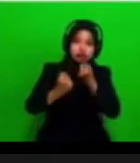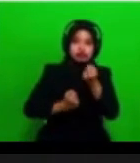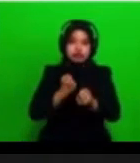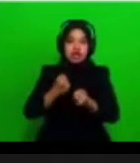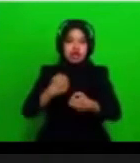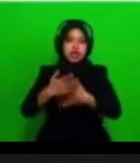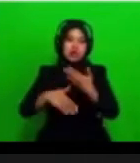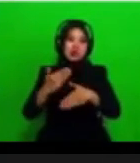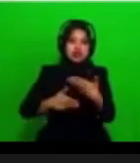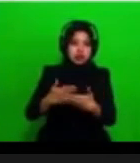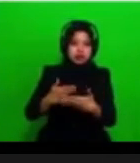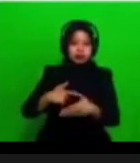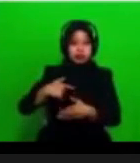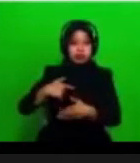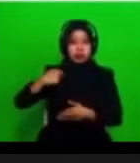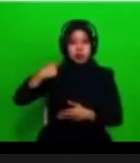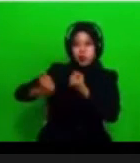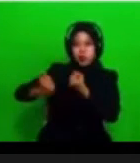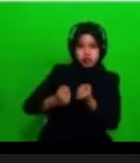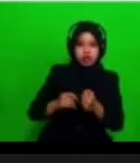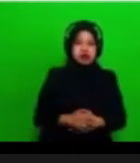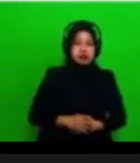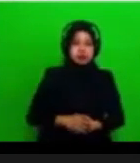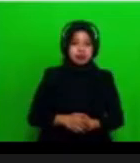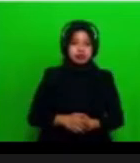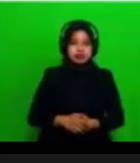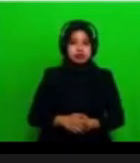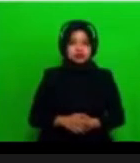dunia usaha, dunia industri, entrepreneurship, filantropi,